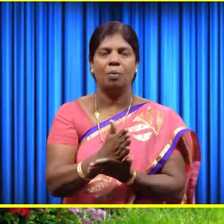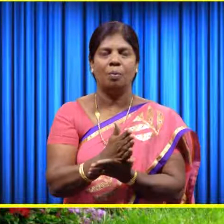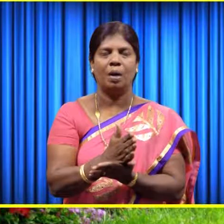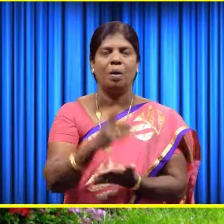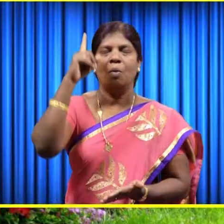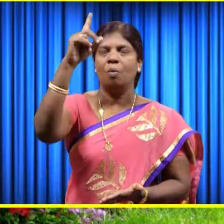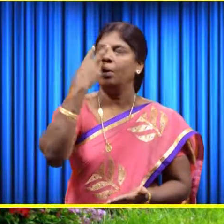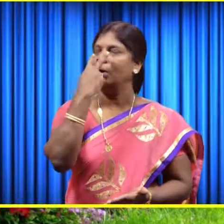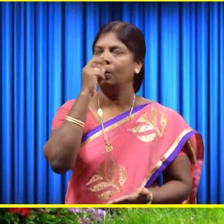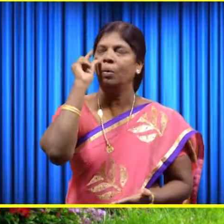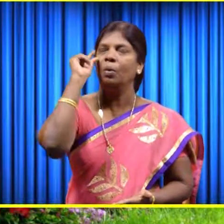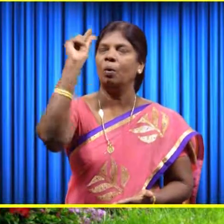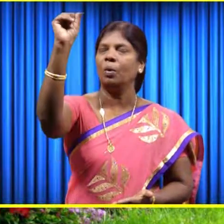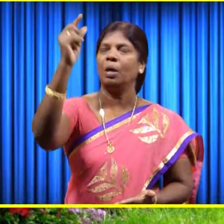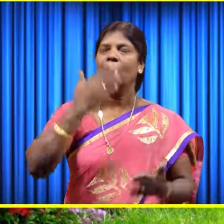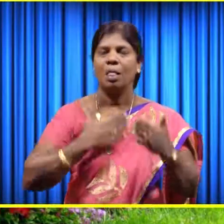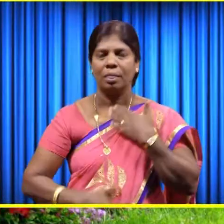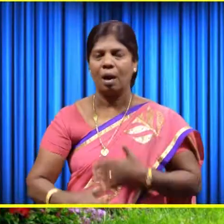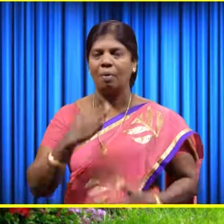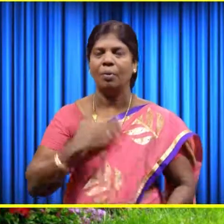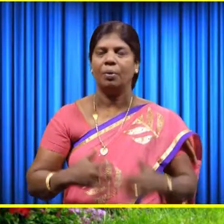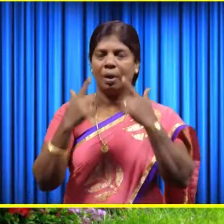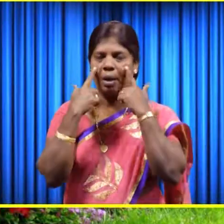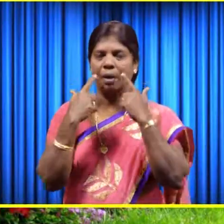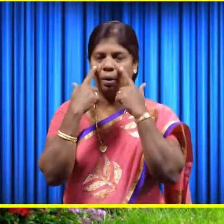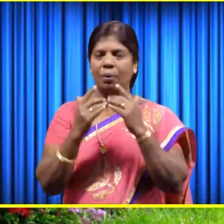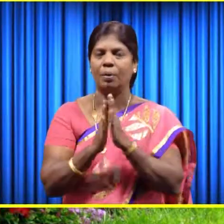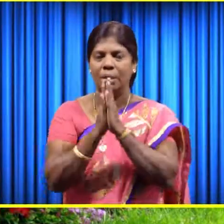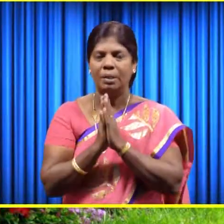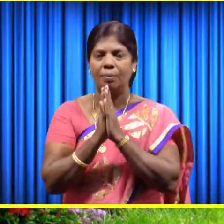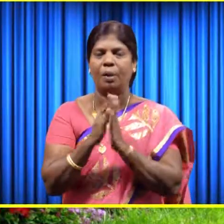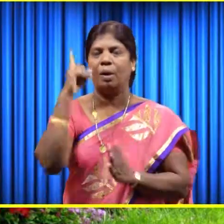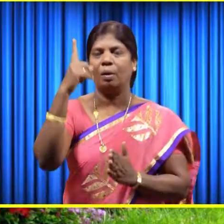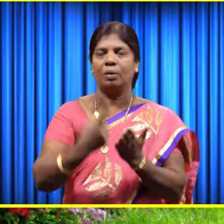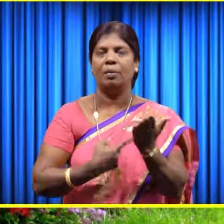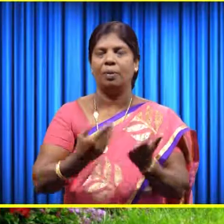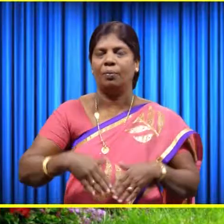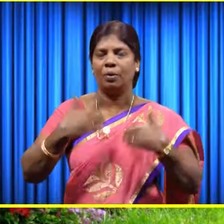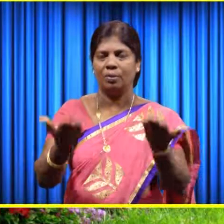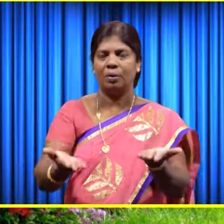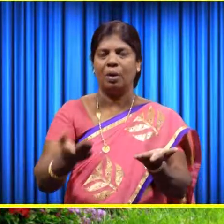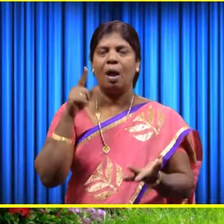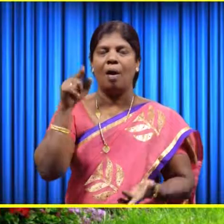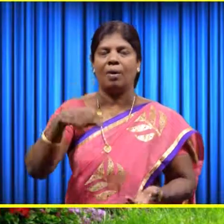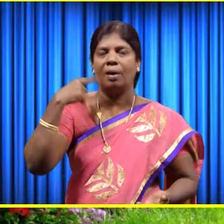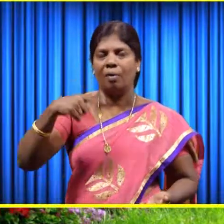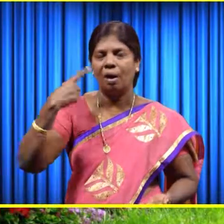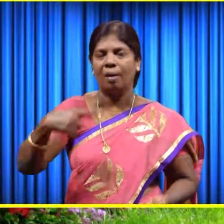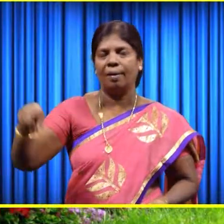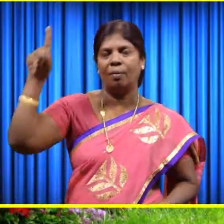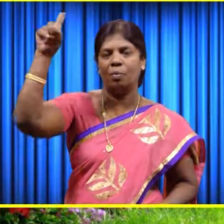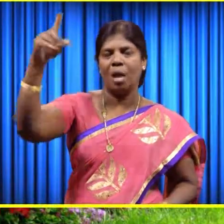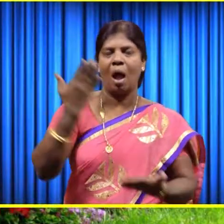இந்த சத்தியத்தை கேட்டு உம்மை நோக்கி தாழ்மையோடு கண்ணீரோடு ஜெபிக்கிறார்களோ அவர்களுக்கு உதவி செய்யும்.